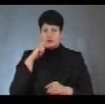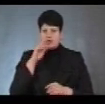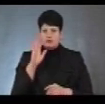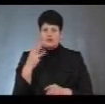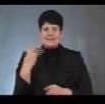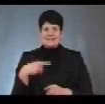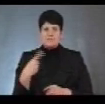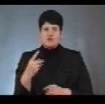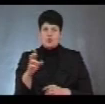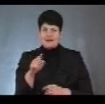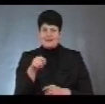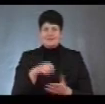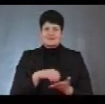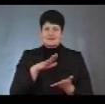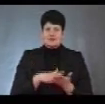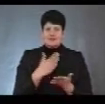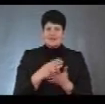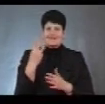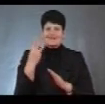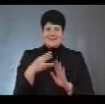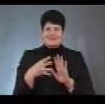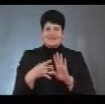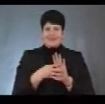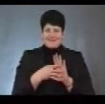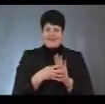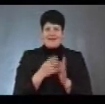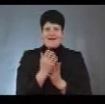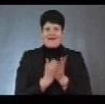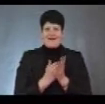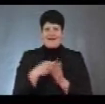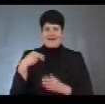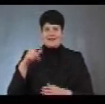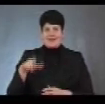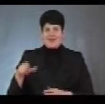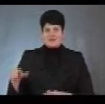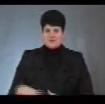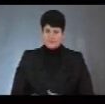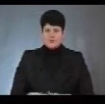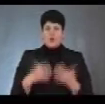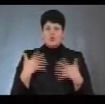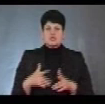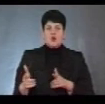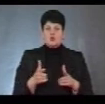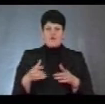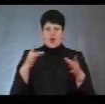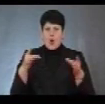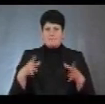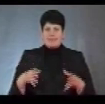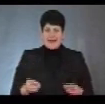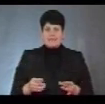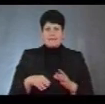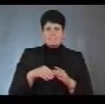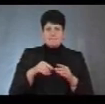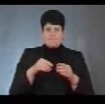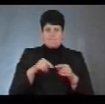31 березня. На них зареєструвалися 39 кандидатів. І в вже готові комплекти бюлетенів на вибори президента